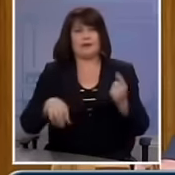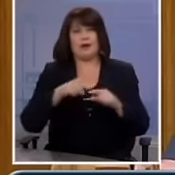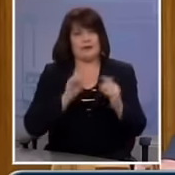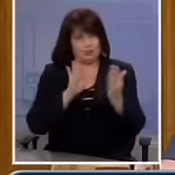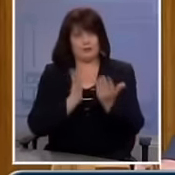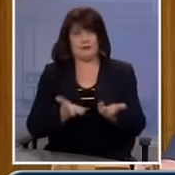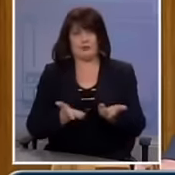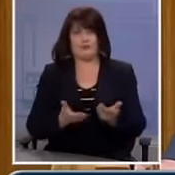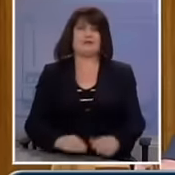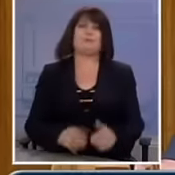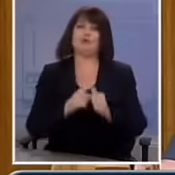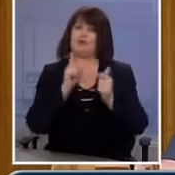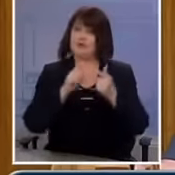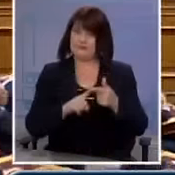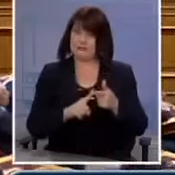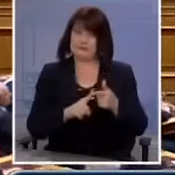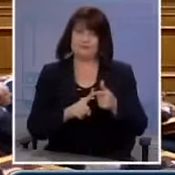μας. Δεύτερο,